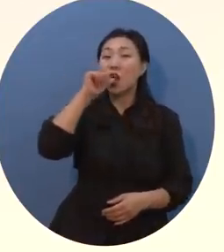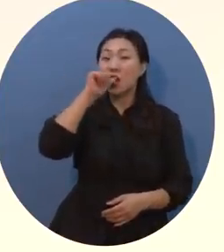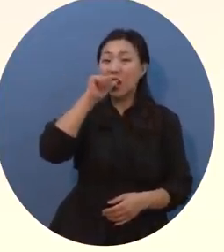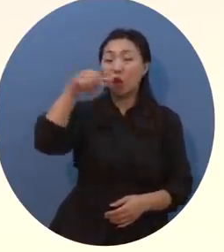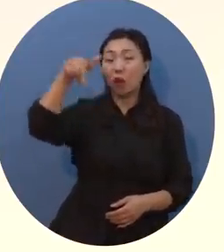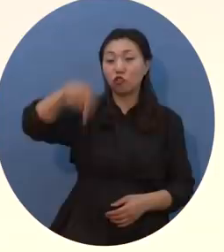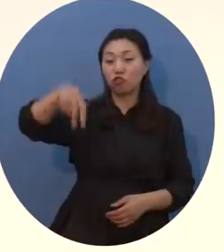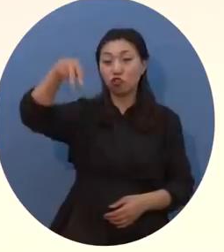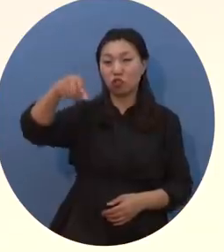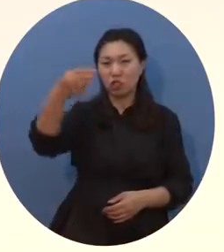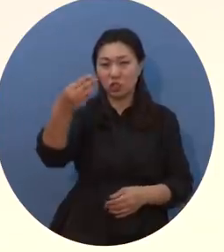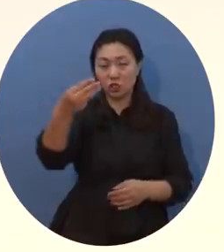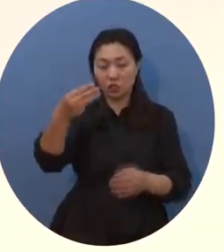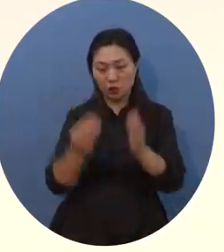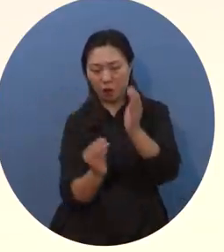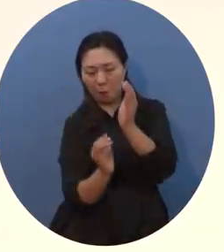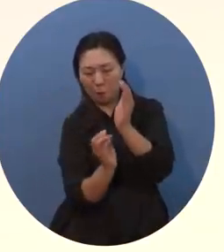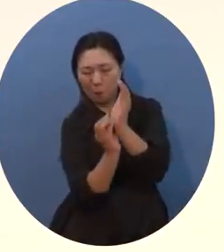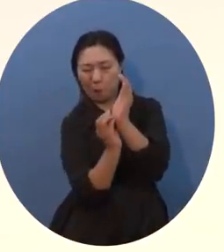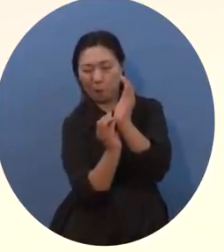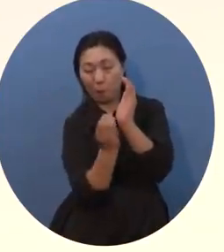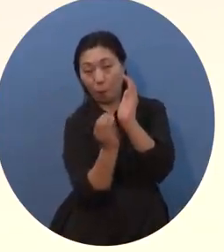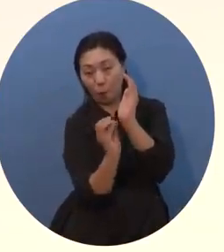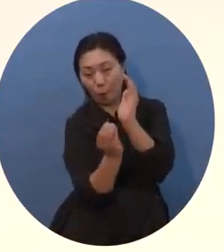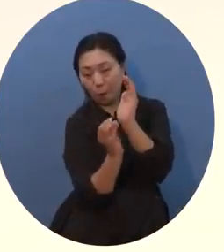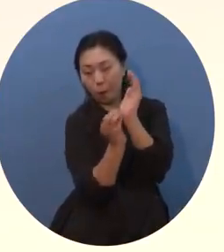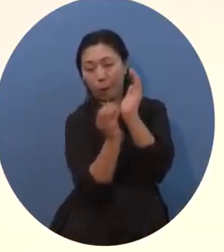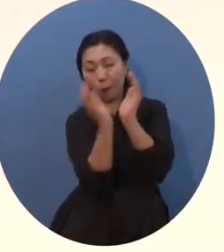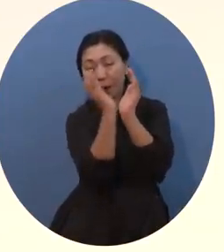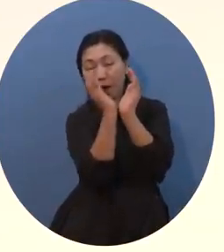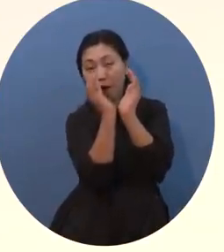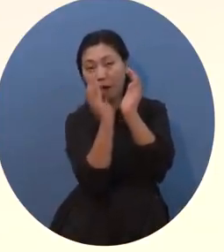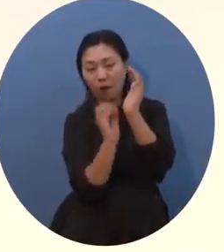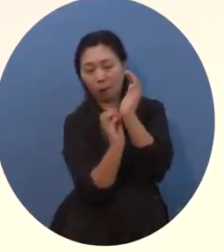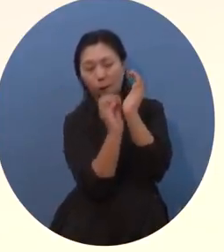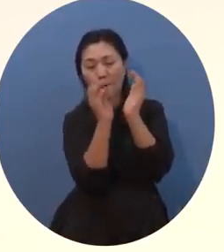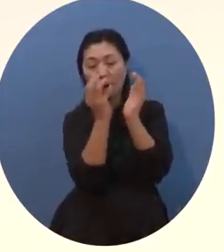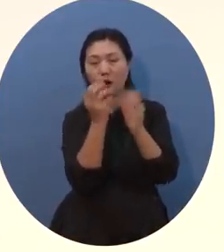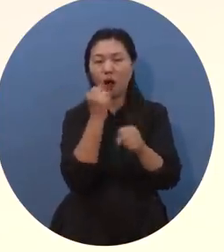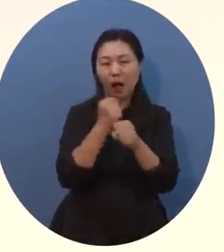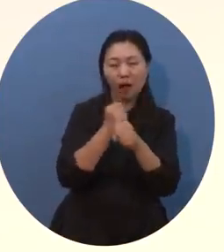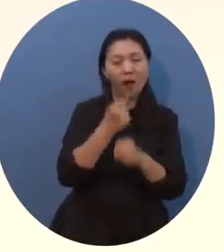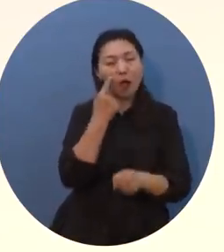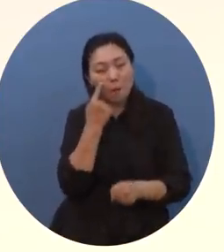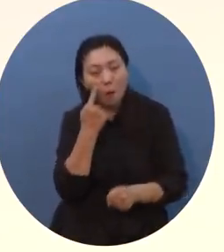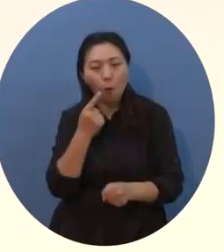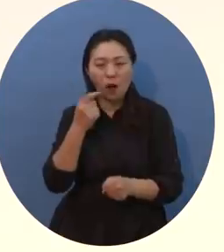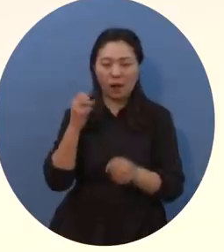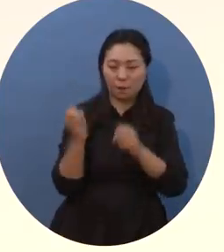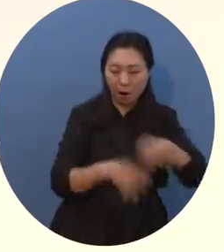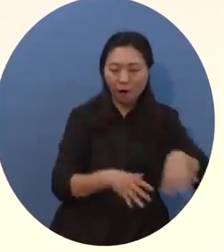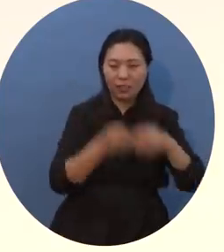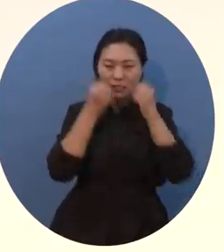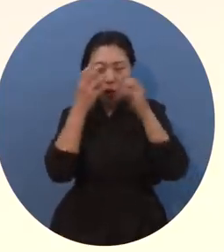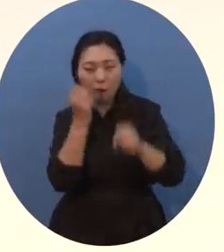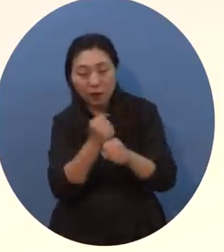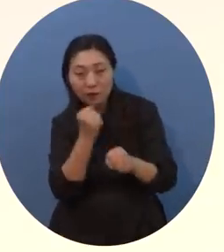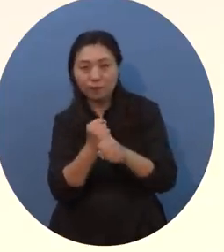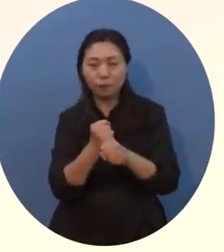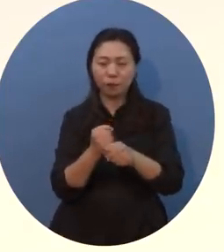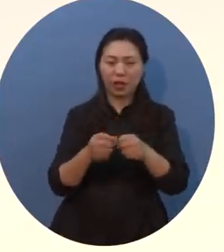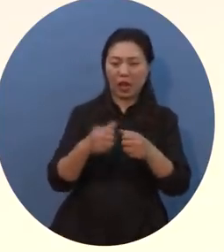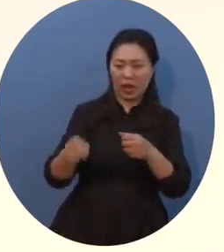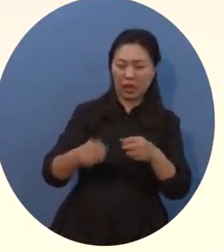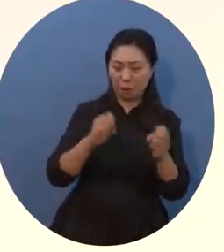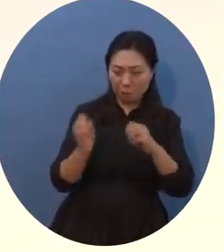거기다가 박는다든지, 이렇게 계속 만들어가지고 또 해보고 또 버리고 또 새로 만들고 또